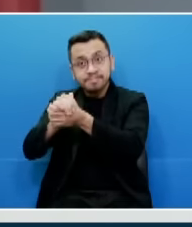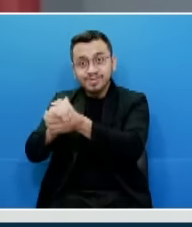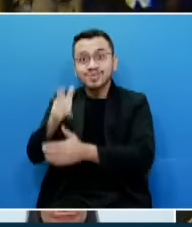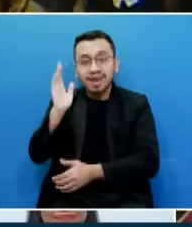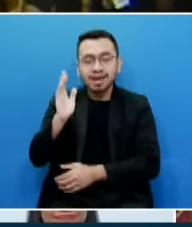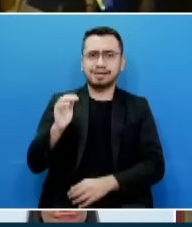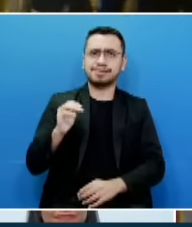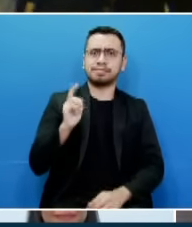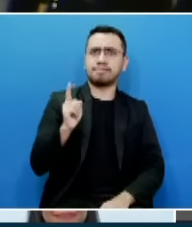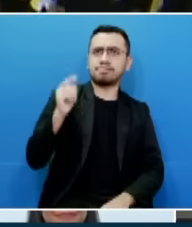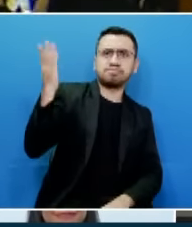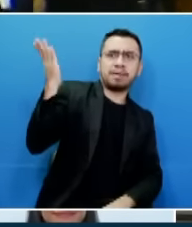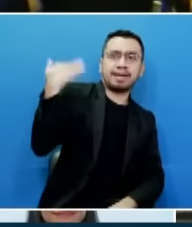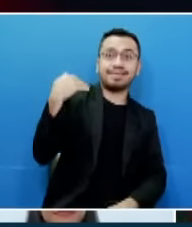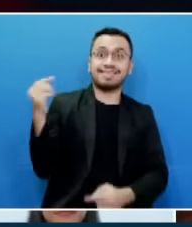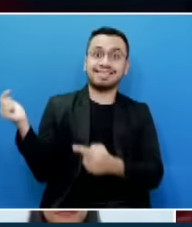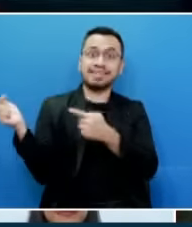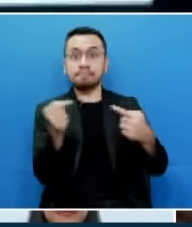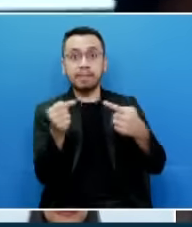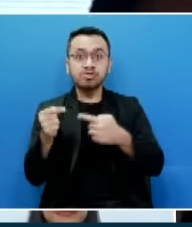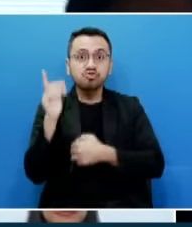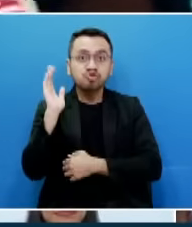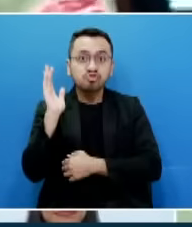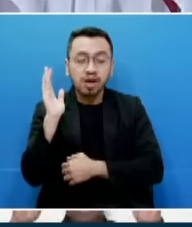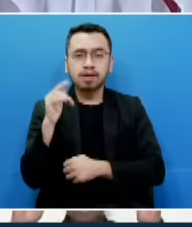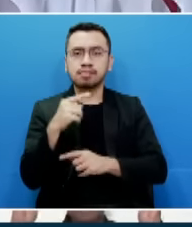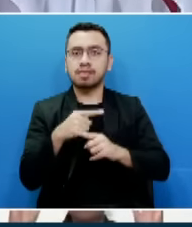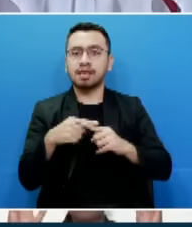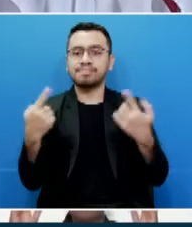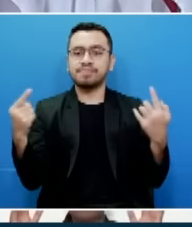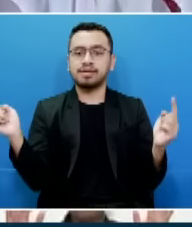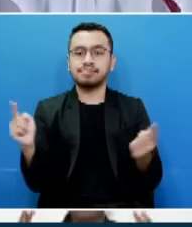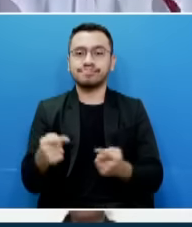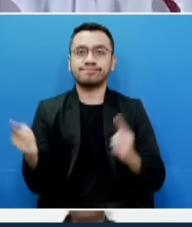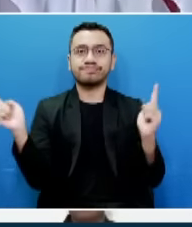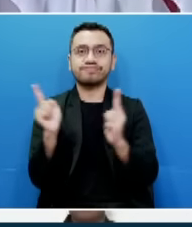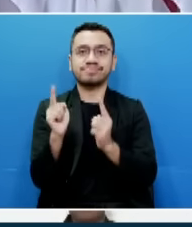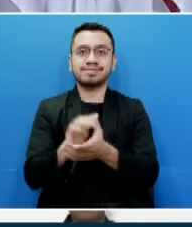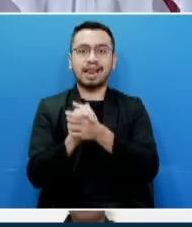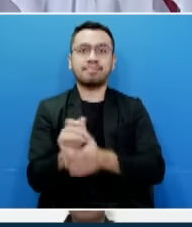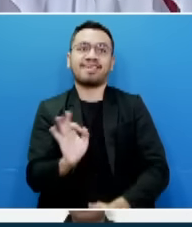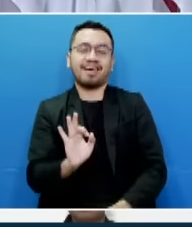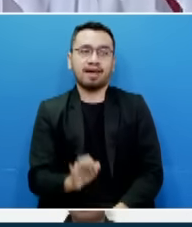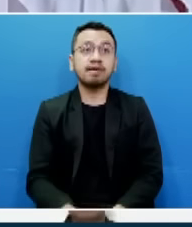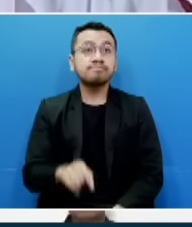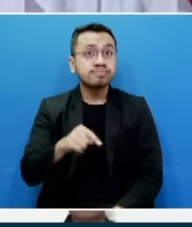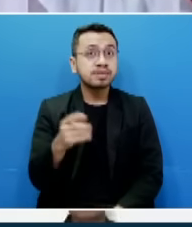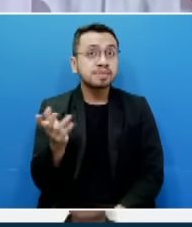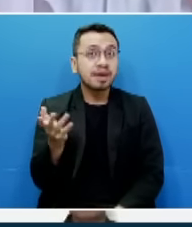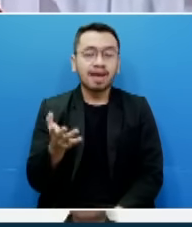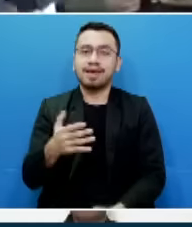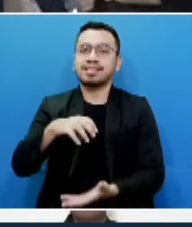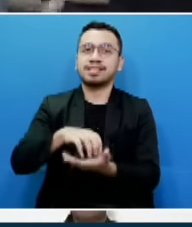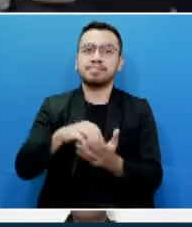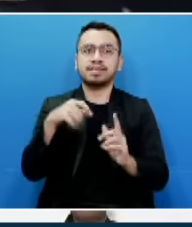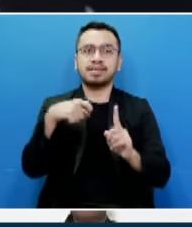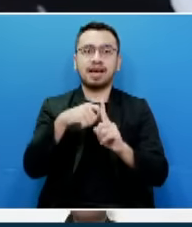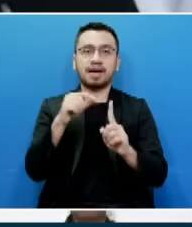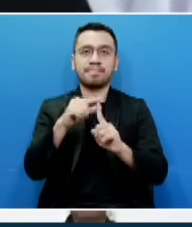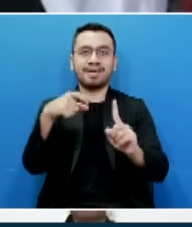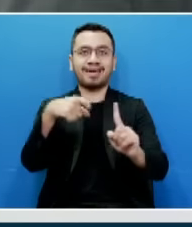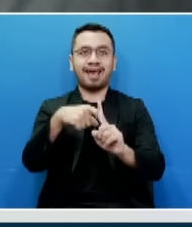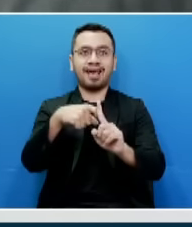bersalaman acarabataes pekan laluom ini terjadi dalamara paku integritas yang digelar Komisi Pemberantasan